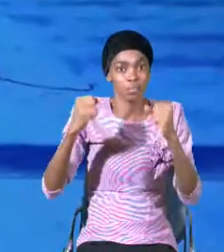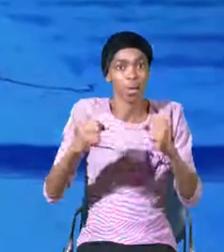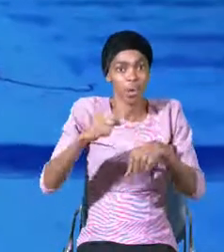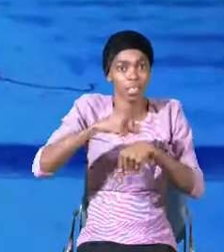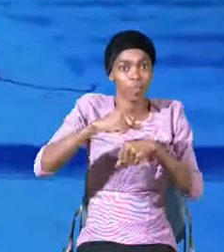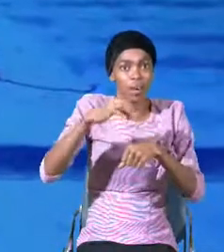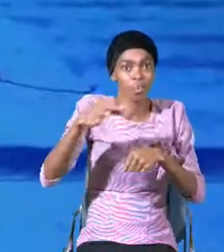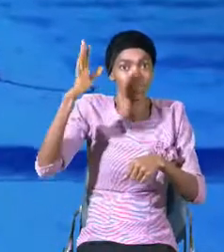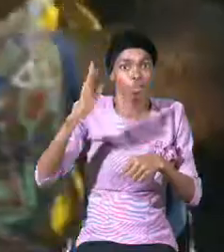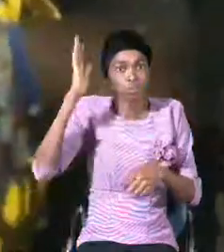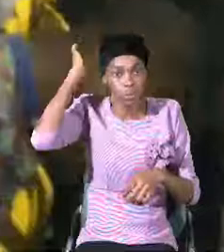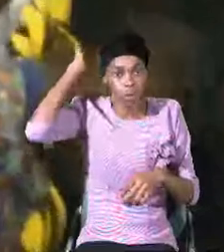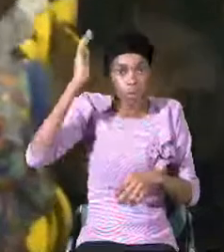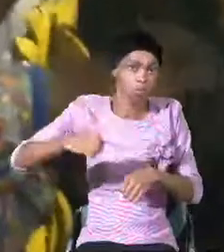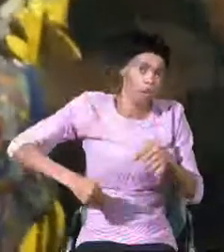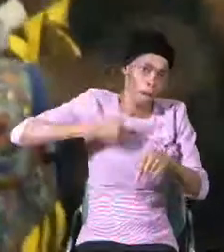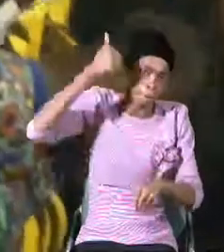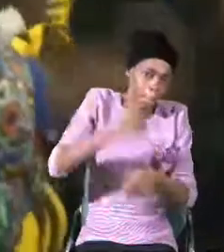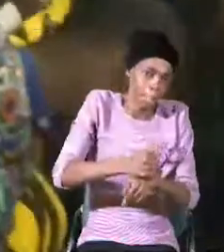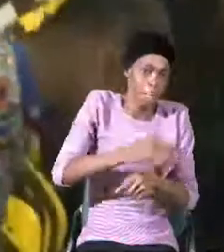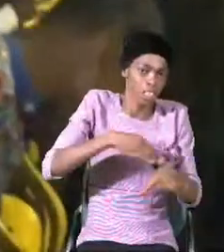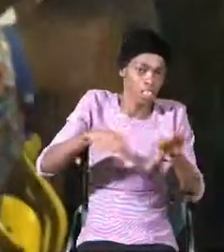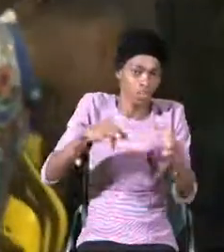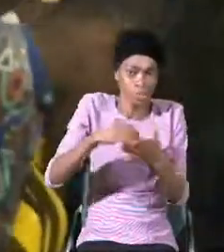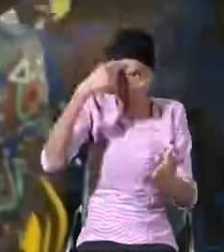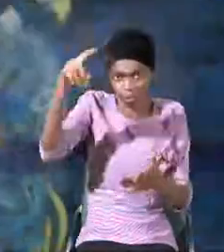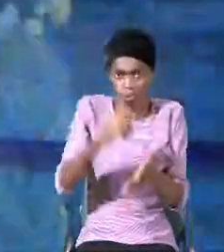venant de Dieu, Dieu le fera pour toi.